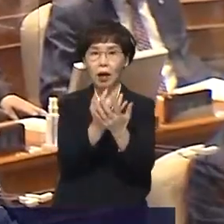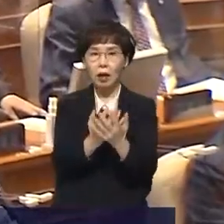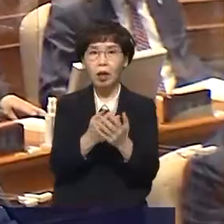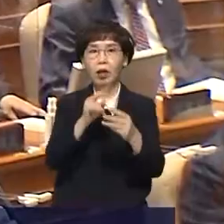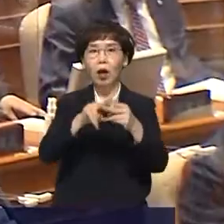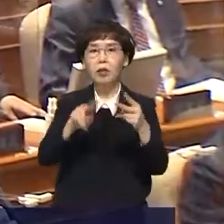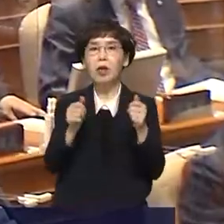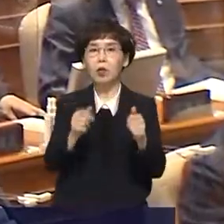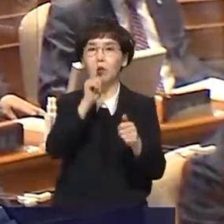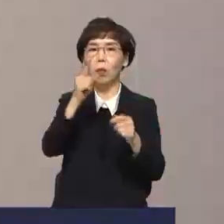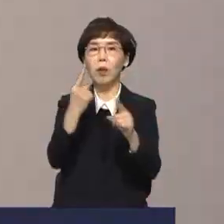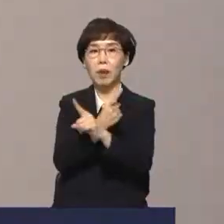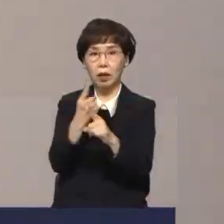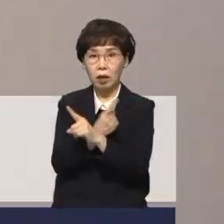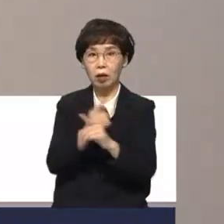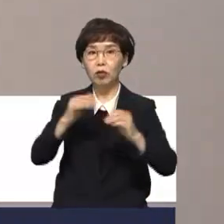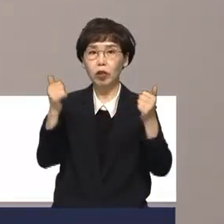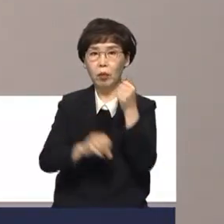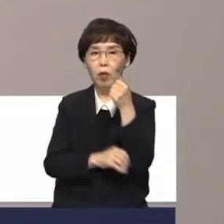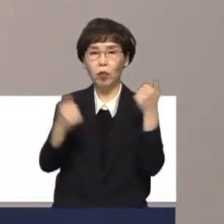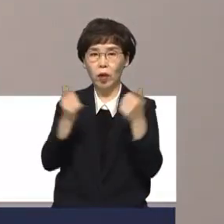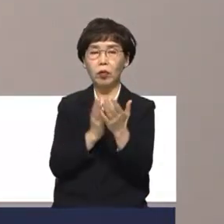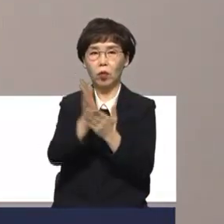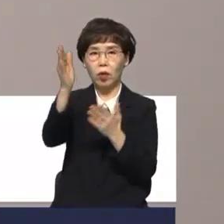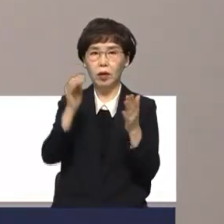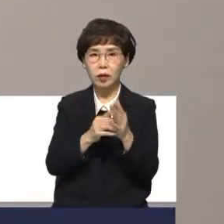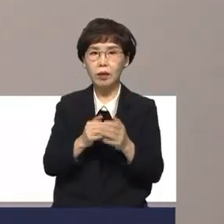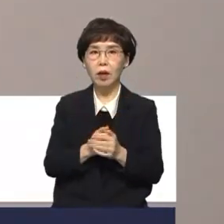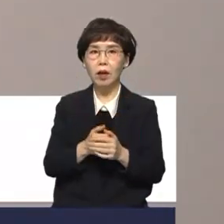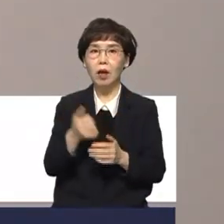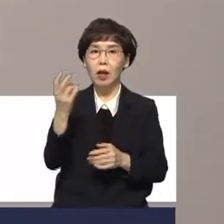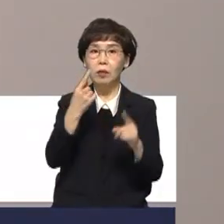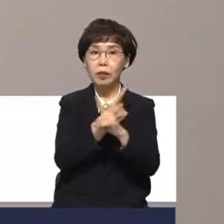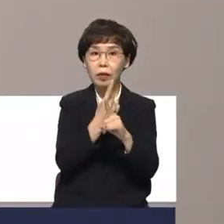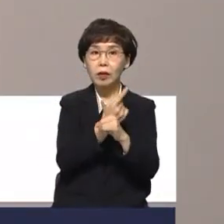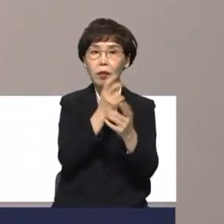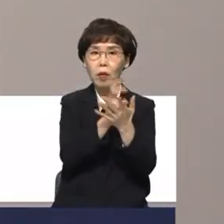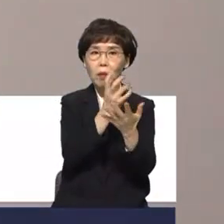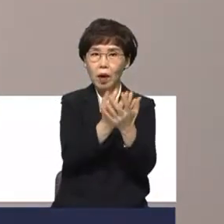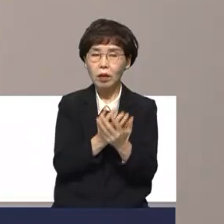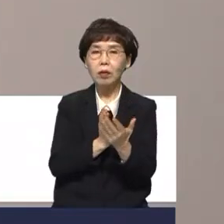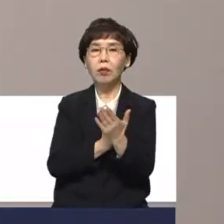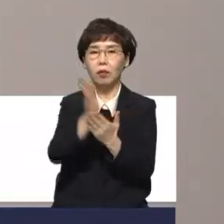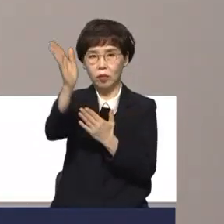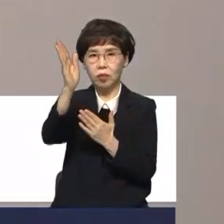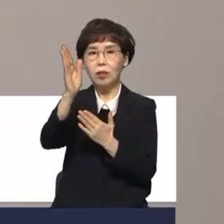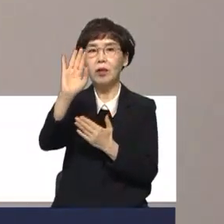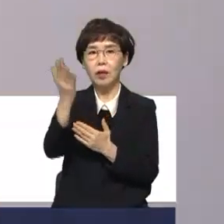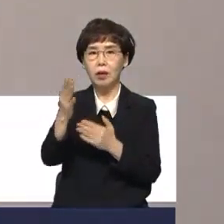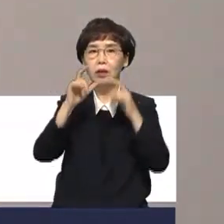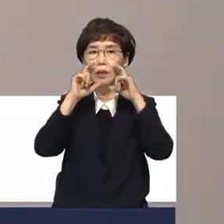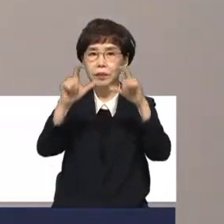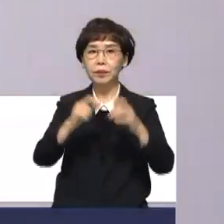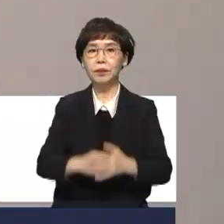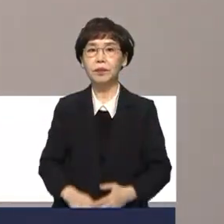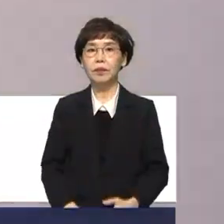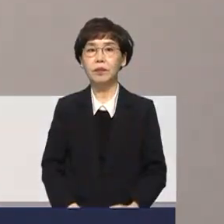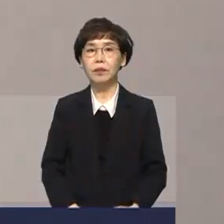통과했습니다. 형사소송법 일부 개정 법률안 대안에 대한 수정안은 가결되었음을 선포합니다.